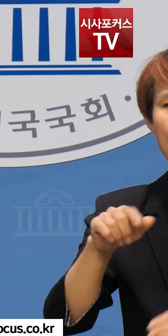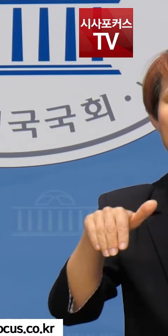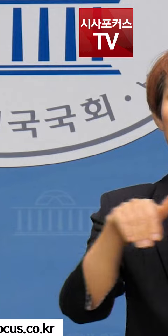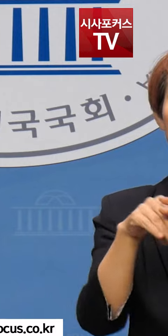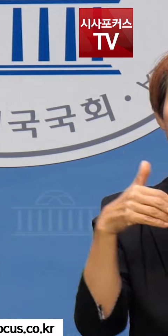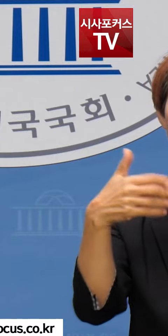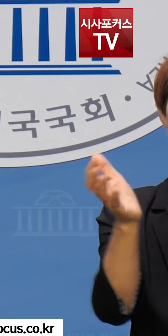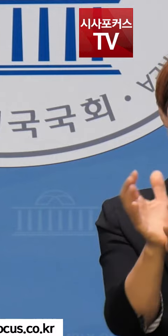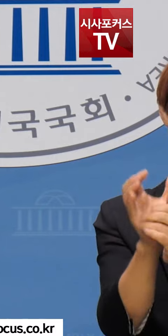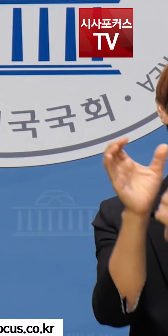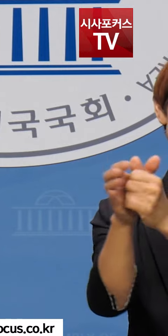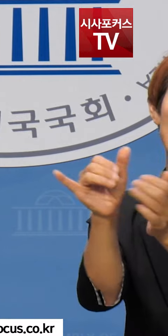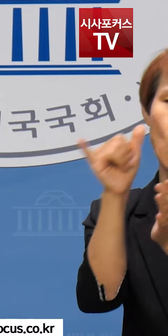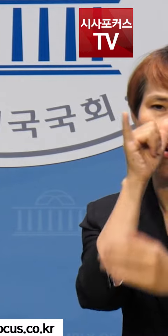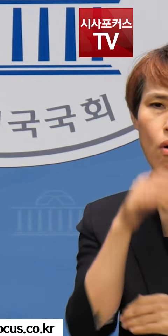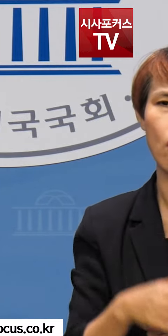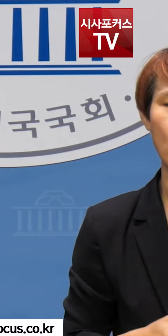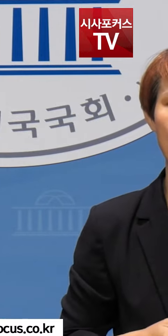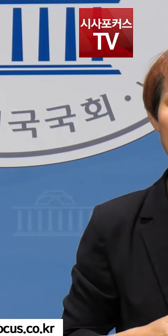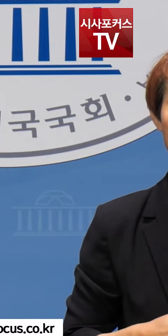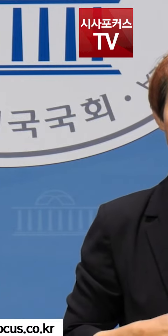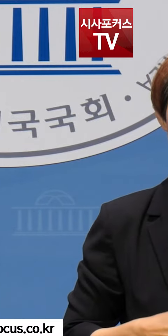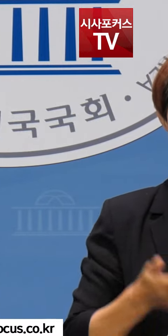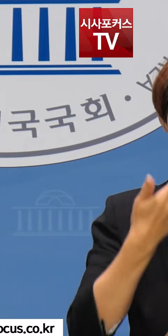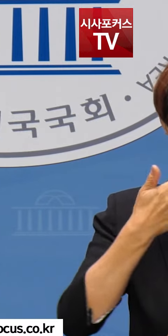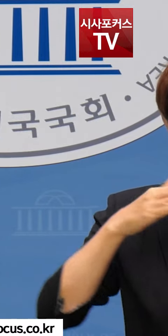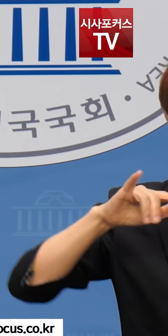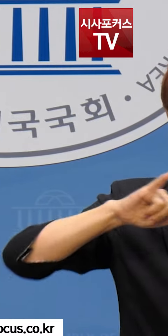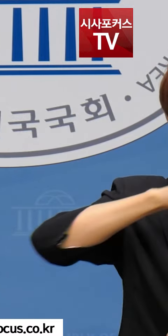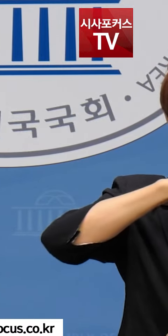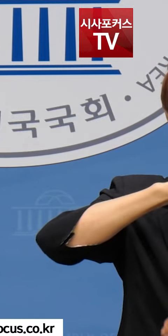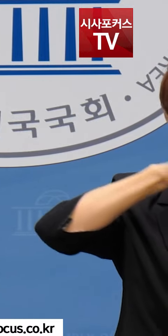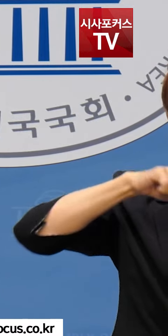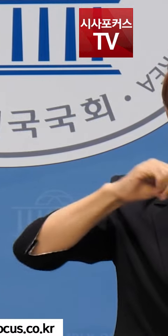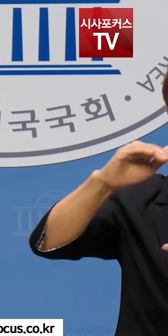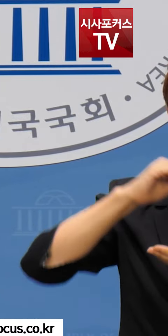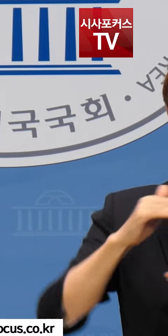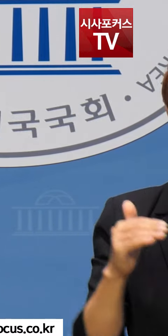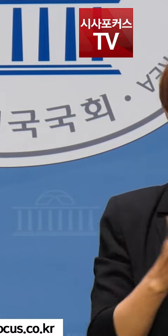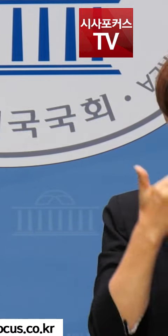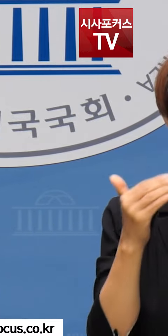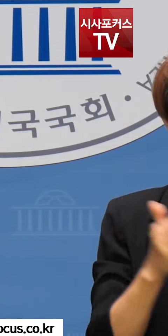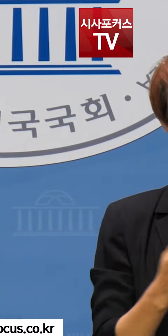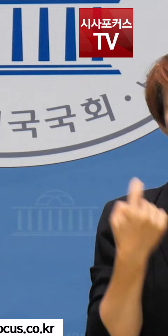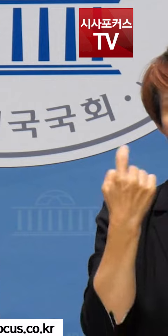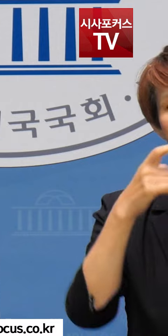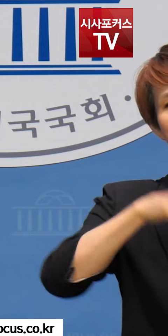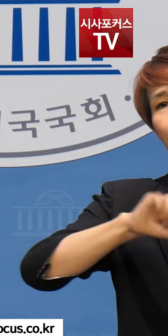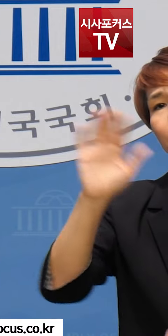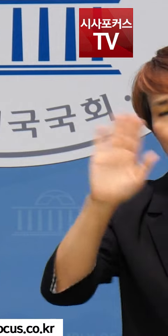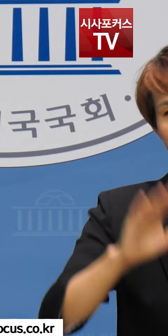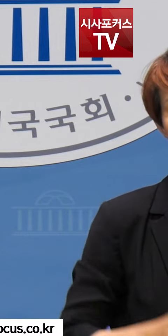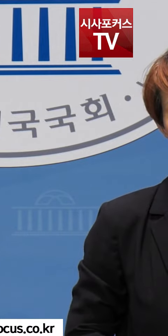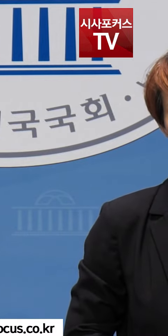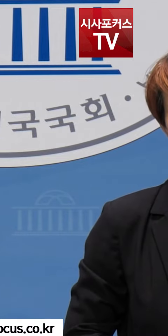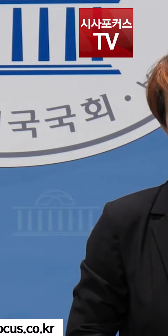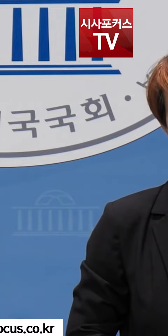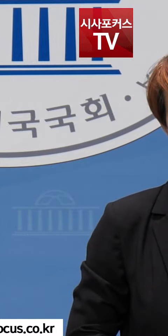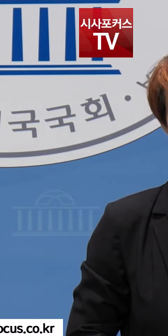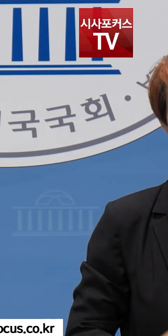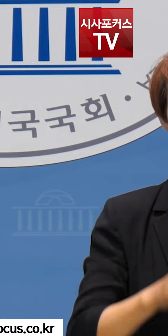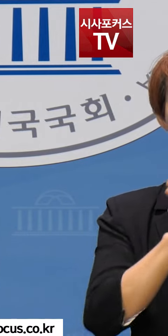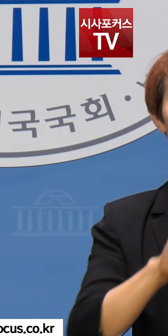기내식은 항공사가 제공하는 것을 먹었을 뿐이라며 식도락 여행이 아님을 강조했습니다. 외유를 나간 것은